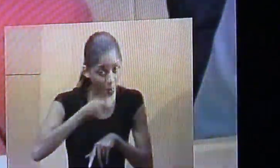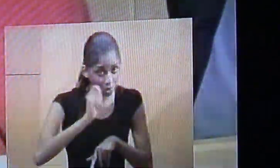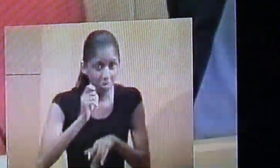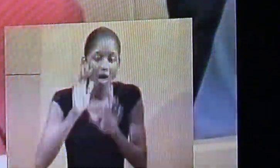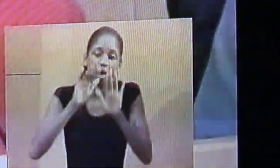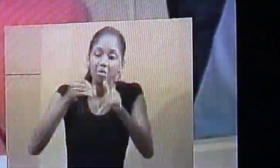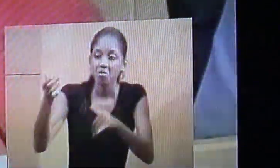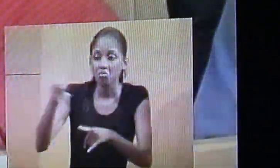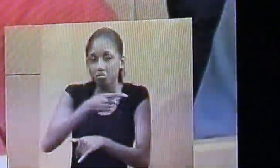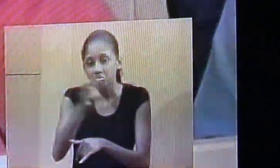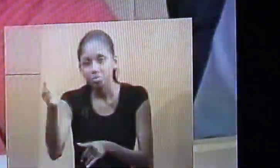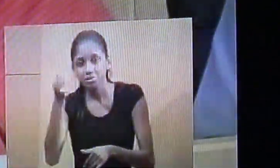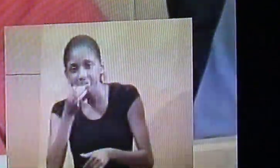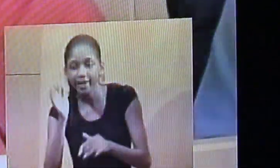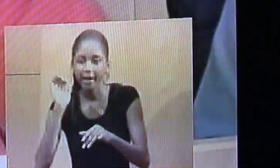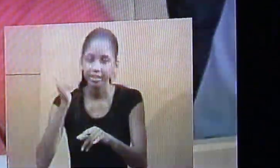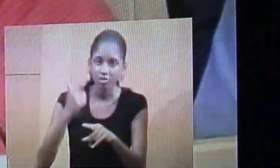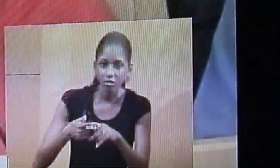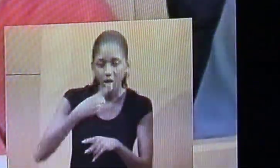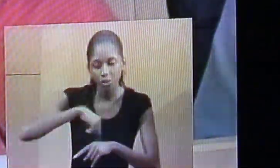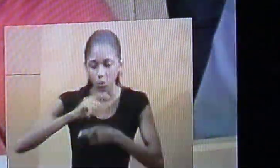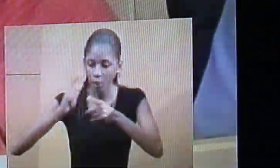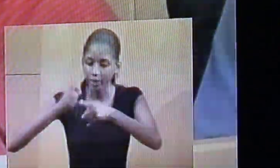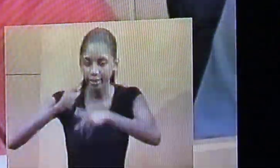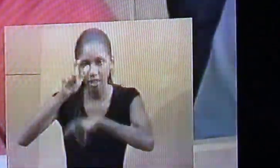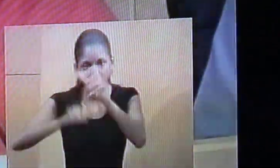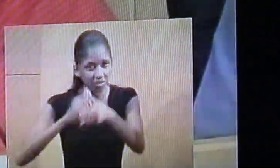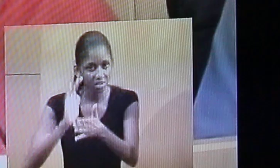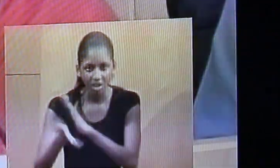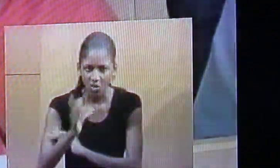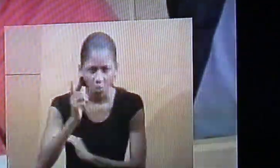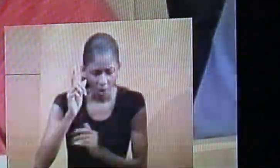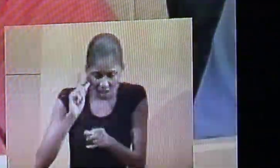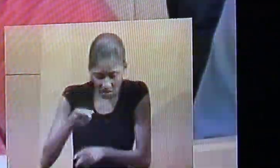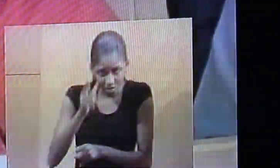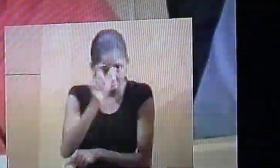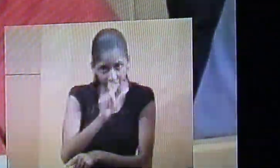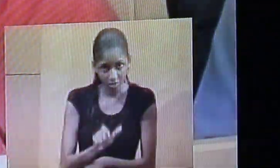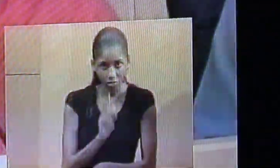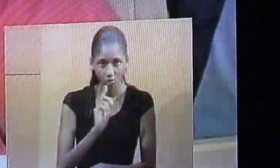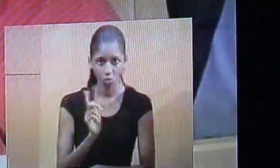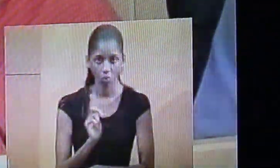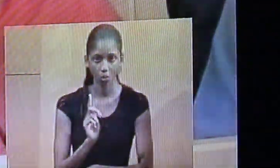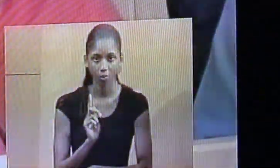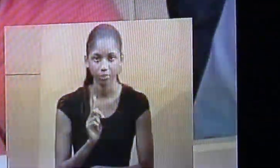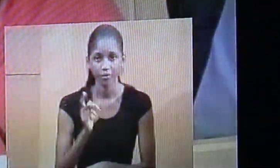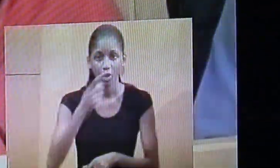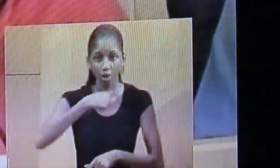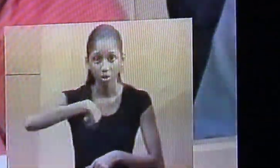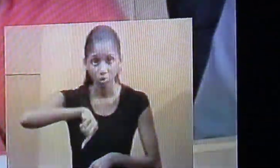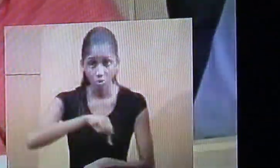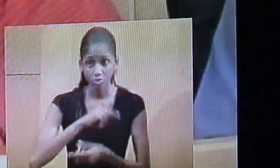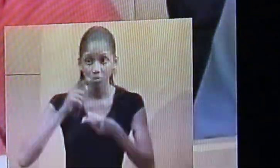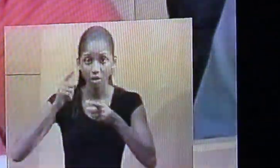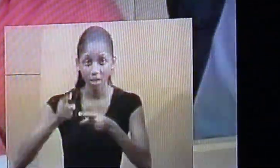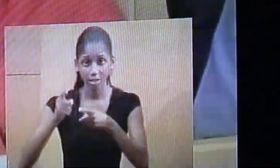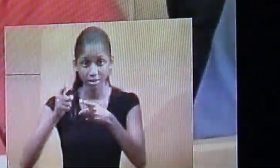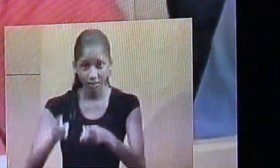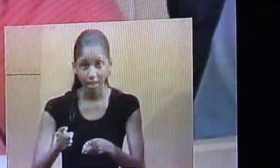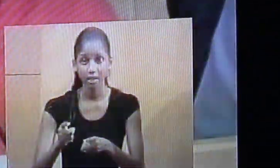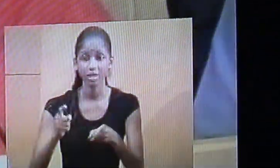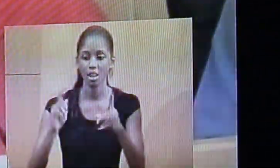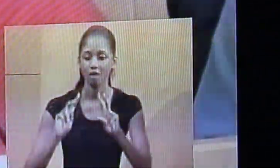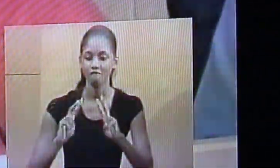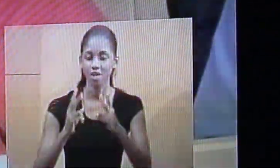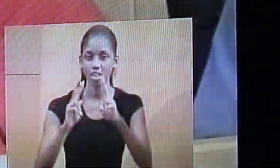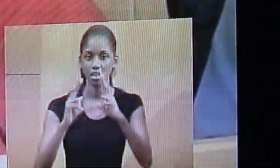de plus, nous attaquons les personnes. Nous n'attaquons pas les personnes. Nous attaquons la